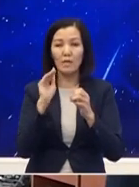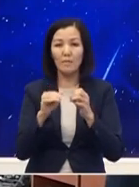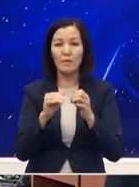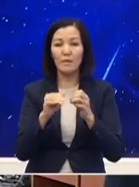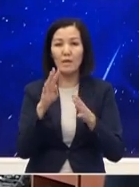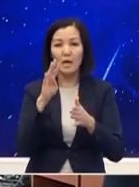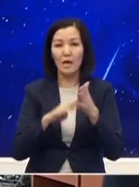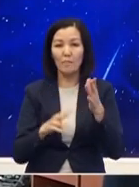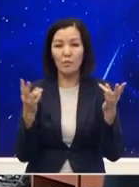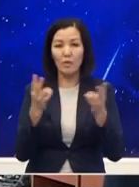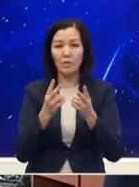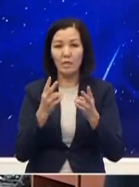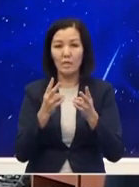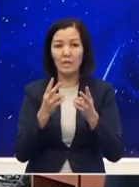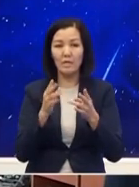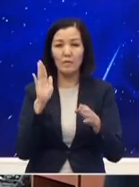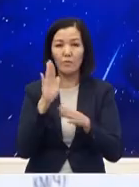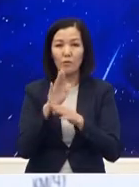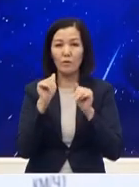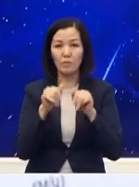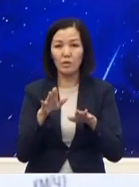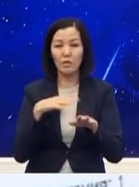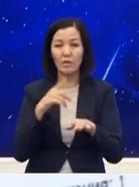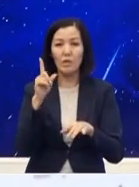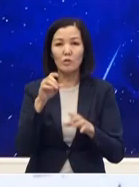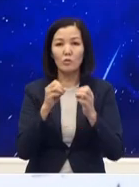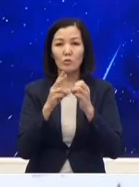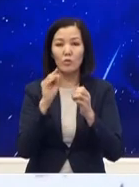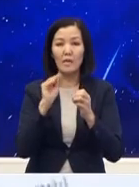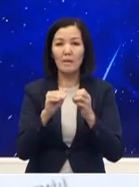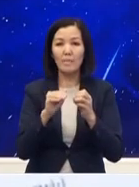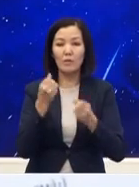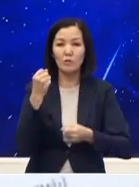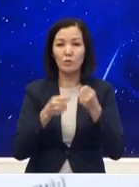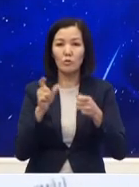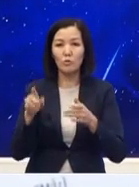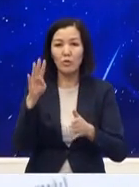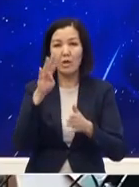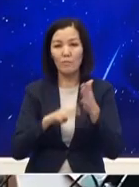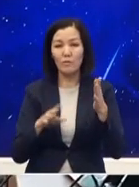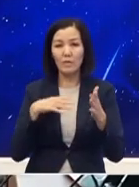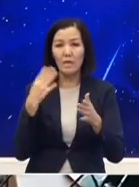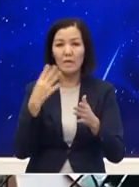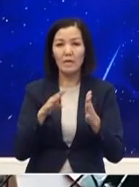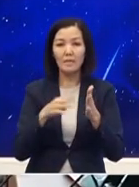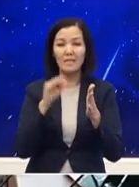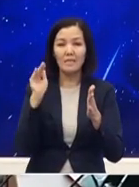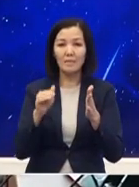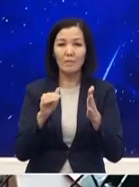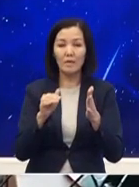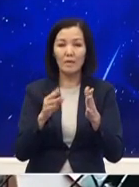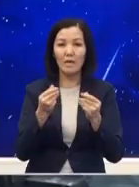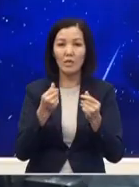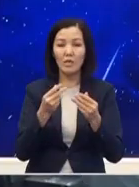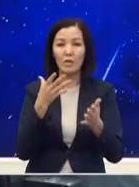112349 айыппұл төлеу қажеттілігі туралы ұйғарым ресімделген. 112 000 көлік жүргізушісіне айыппұл салынған, соның тек 48 000-ға жуығы